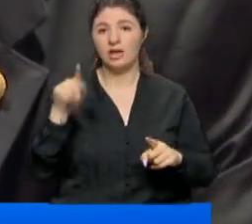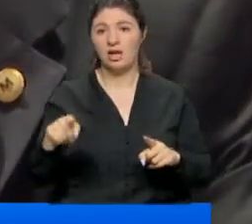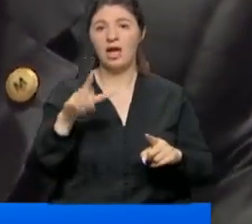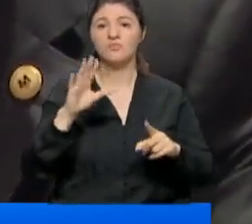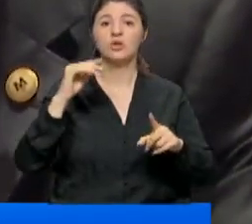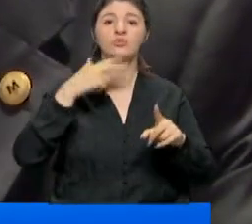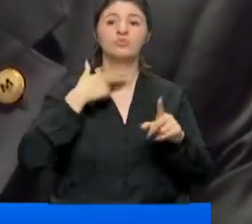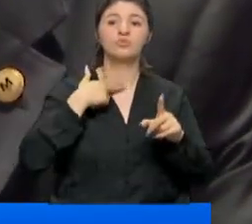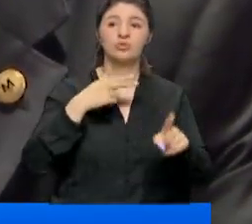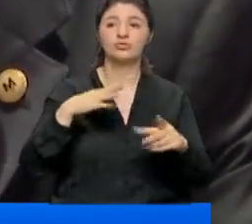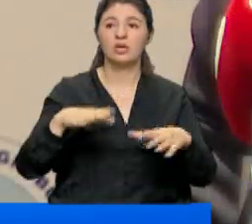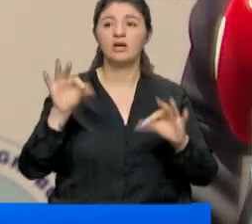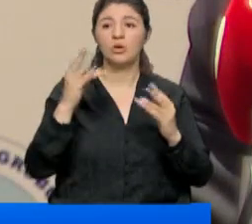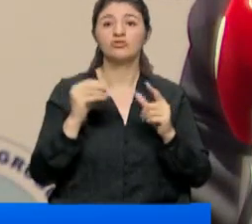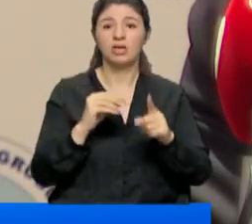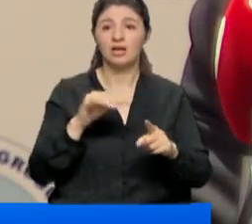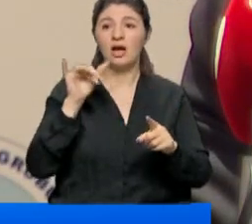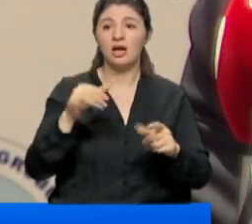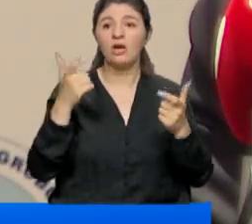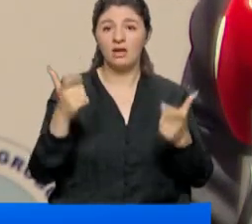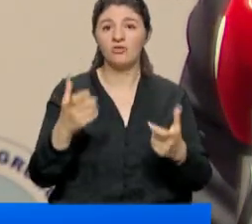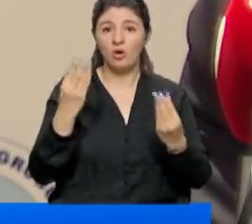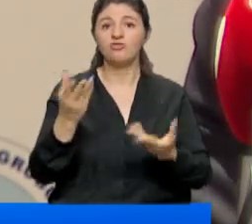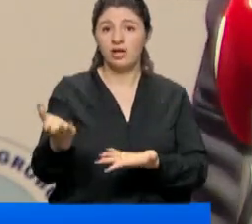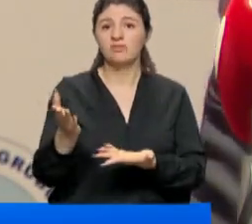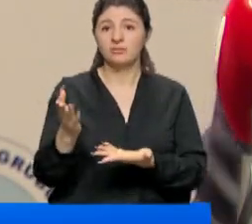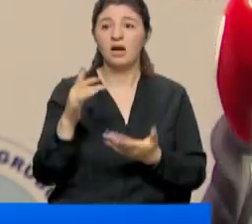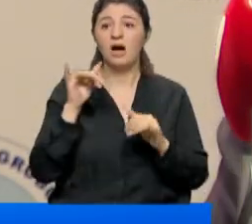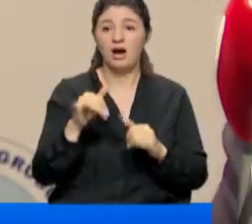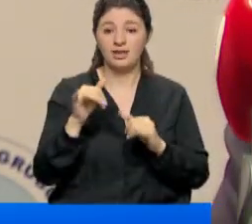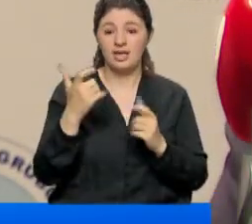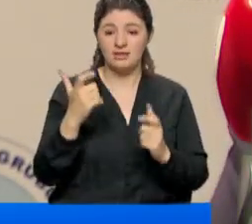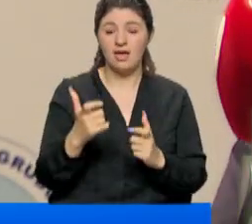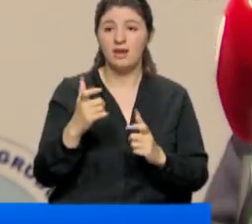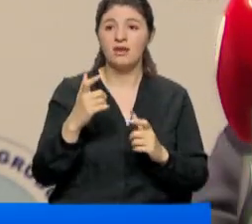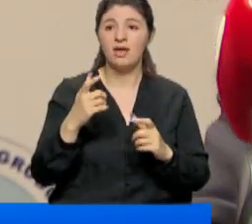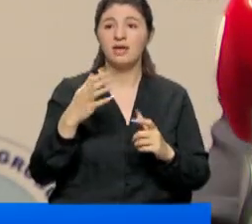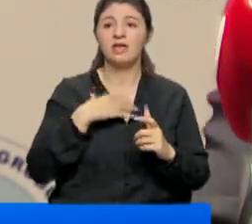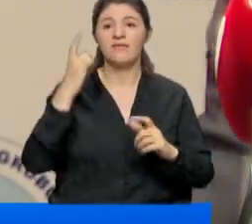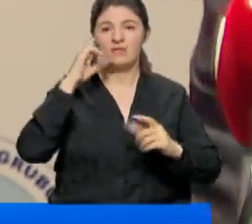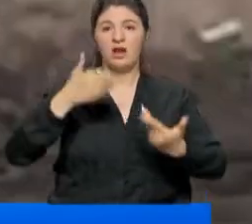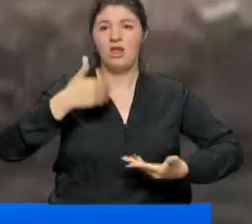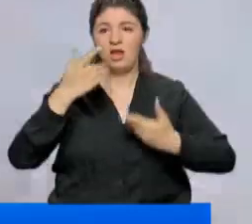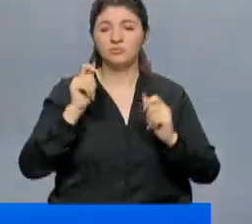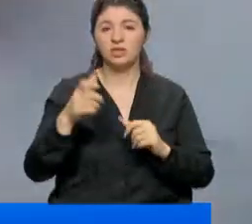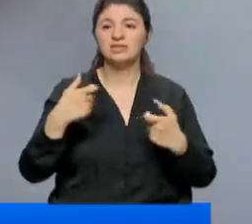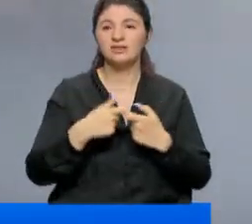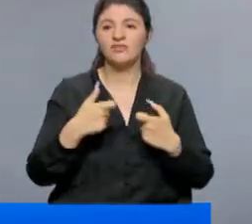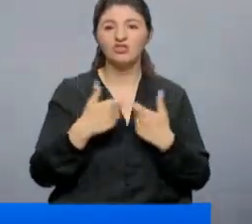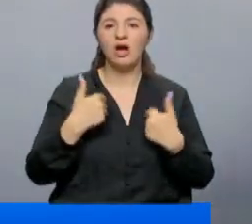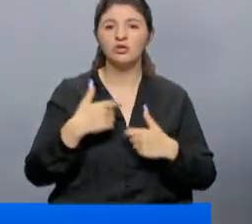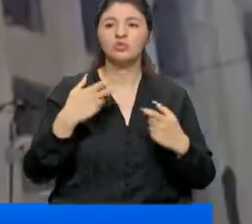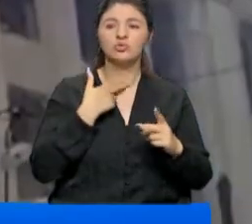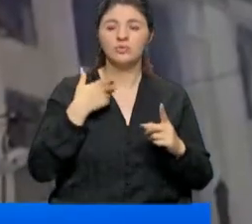hem de Rusya'yı hazır olacaklar aynı oturumda uçaklar aynı oturumda tezlerini savunacak lar Savaş